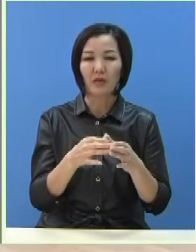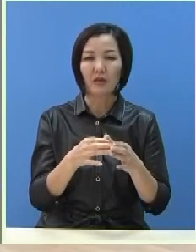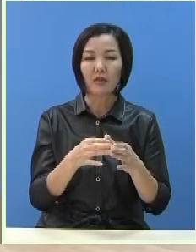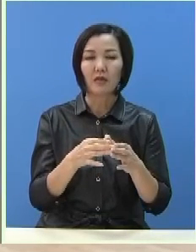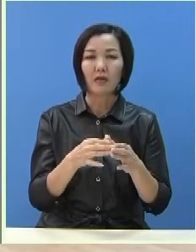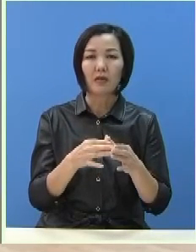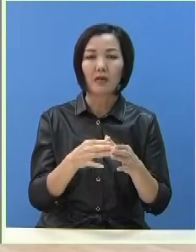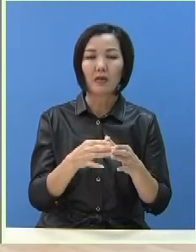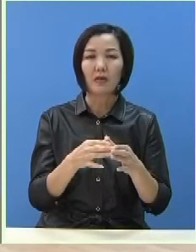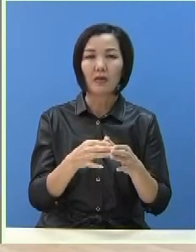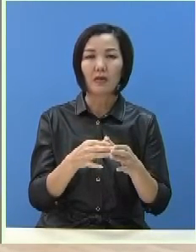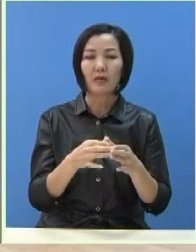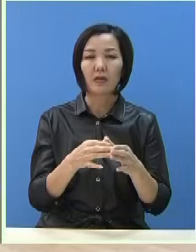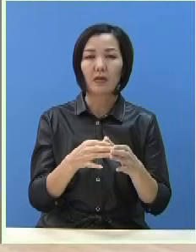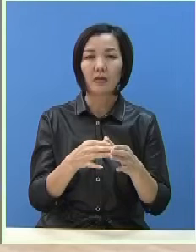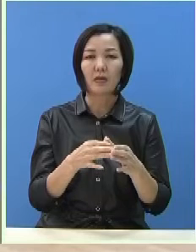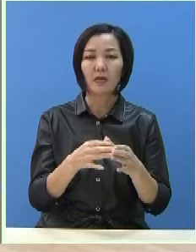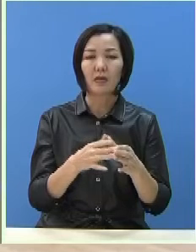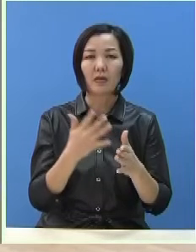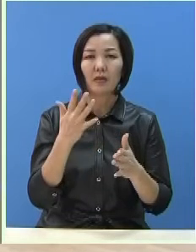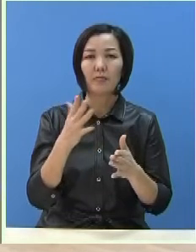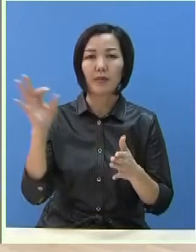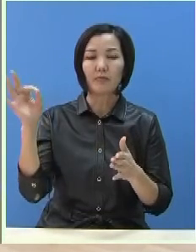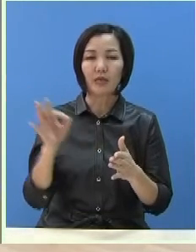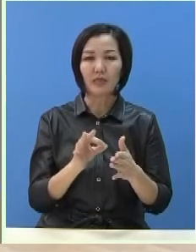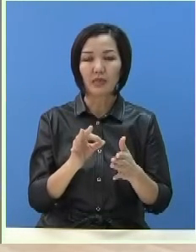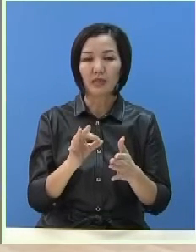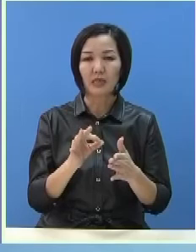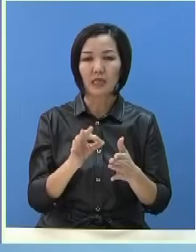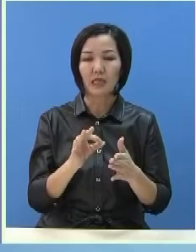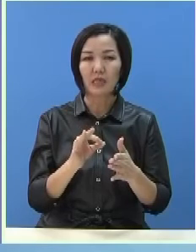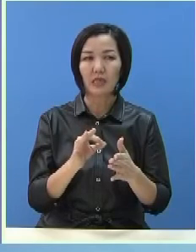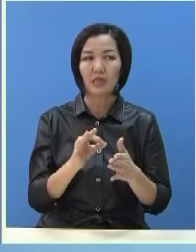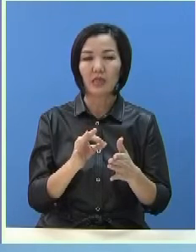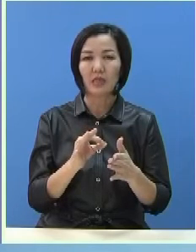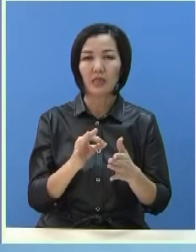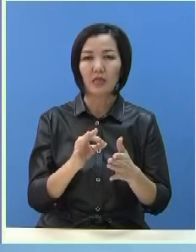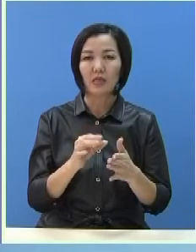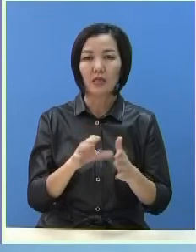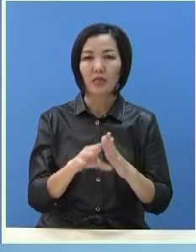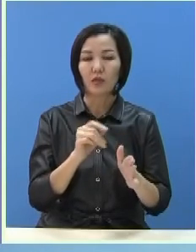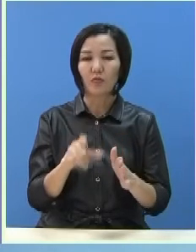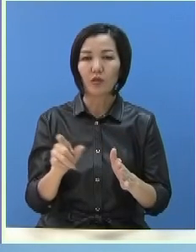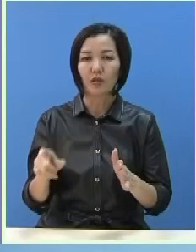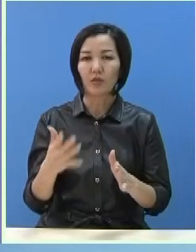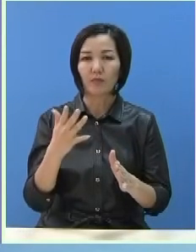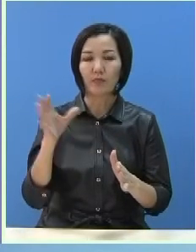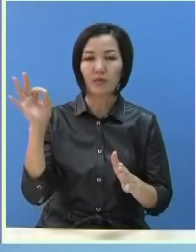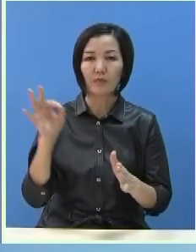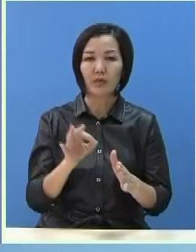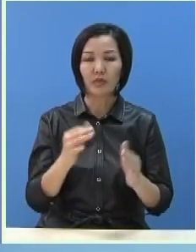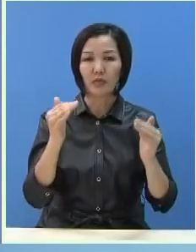Партия дегеніміз мына 5% неге кіргізу керек? Егер өз депутаттарын ететін болса, 5% кешін